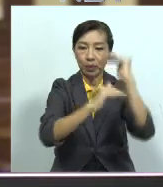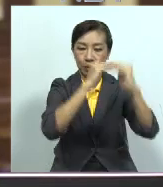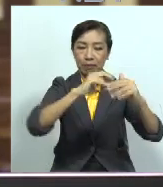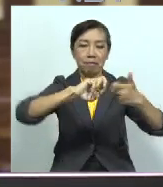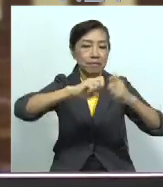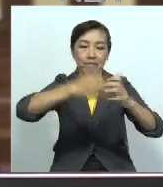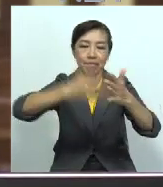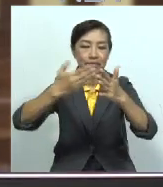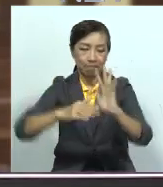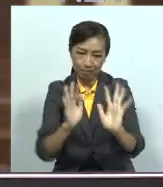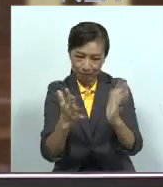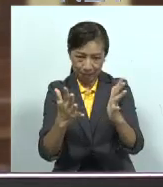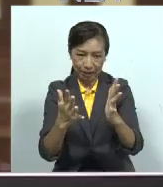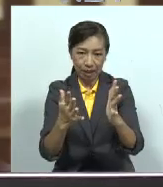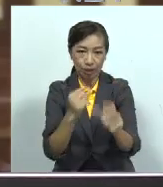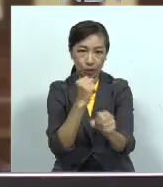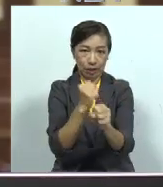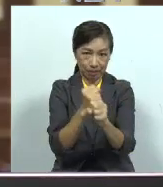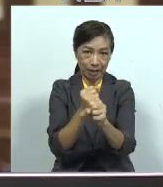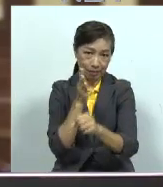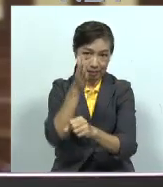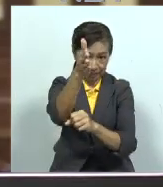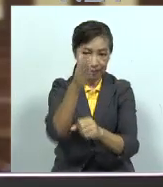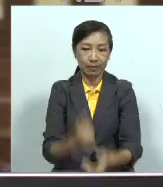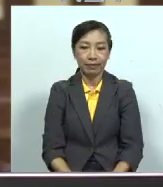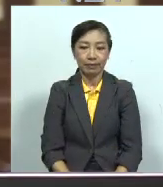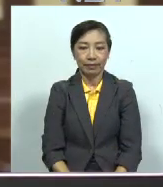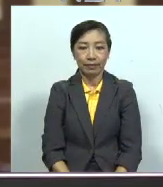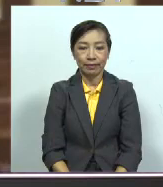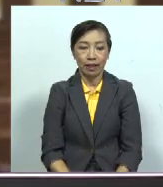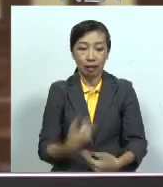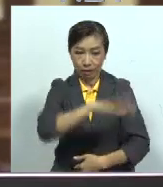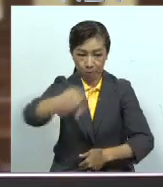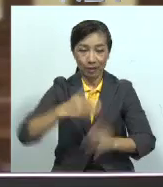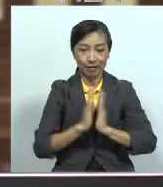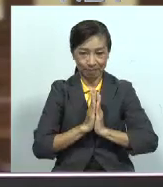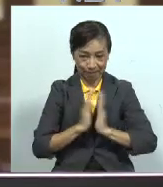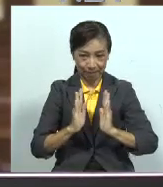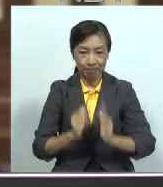คต่างๆนะครับเกิดขึ้นในการทำงานในห่วงต่อไปนี้นะครับขอขอบคุณนะครับ